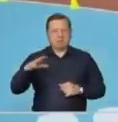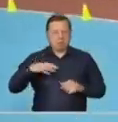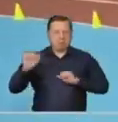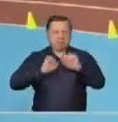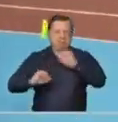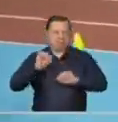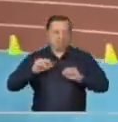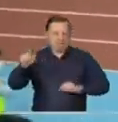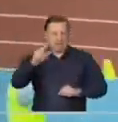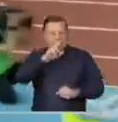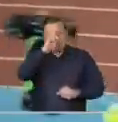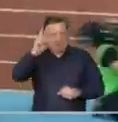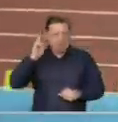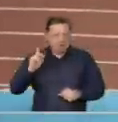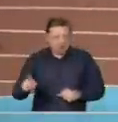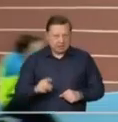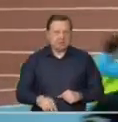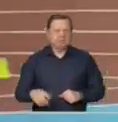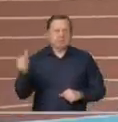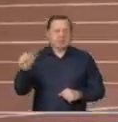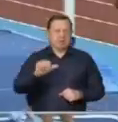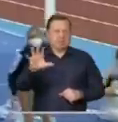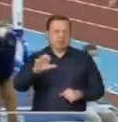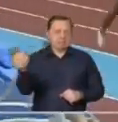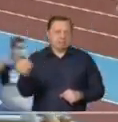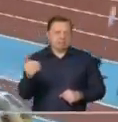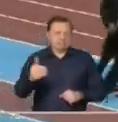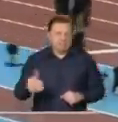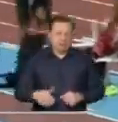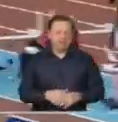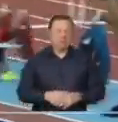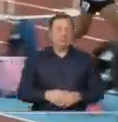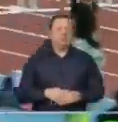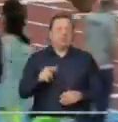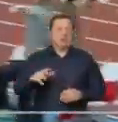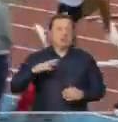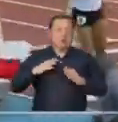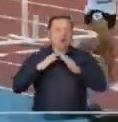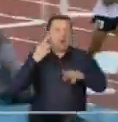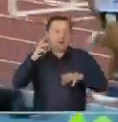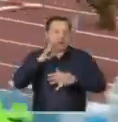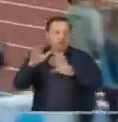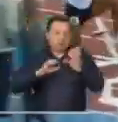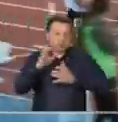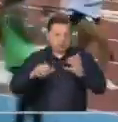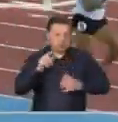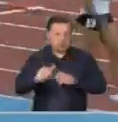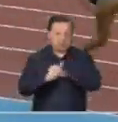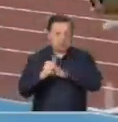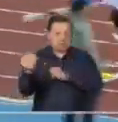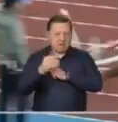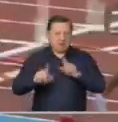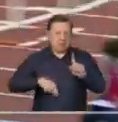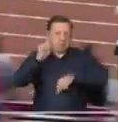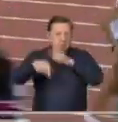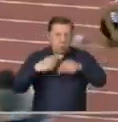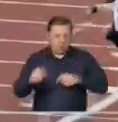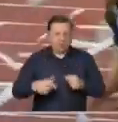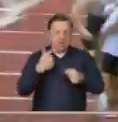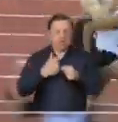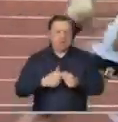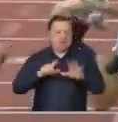w stolicy Hiszpanii zajął 4. miejsce na 1500 metrów. Wydarzeniem tych zawodów był halowy rekord świata w biegu na 60 metrów przez płotki pobity po